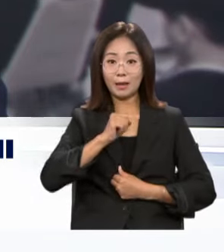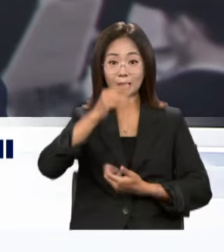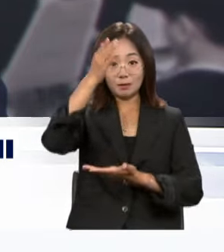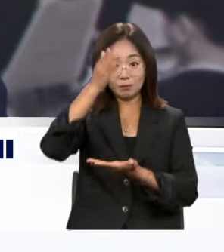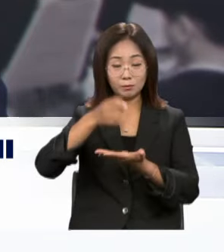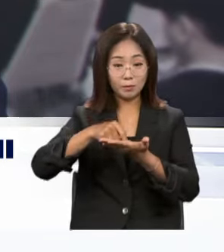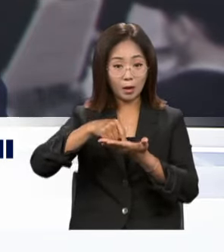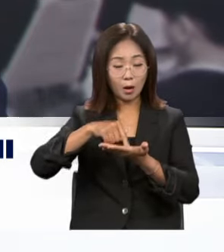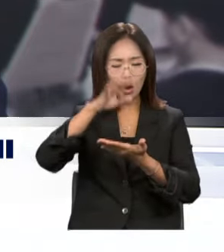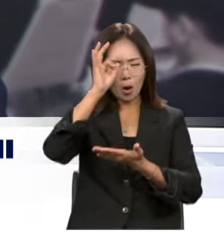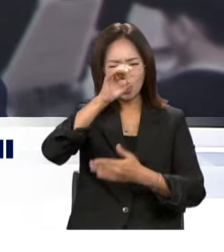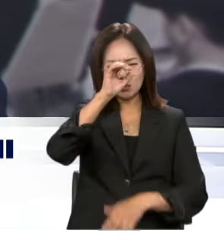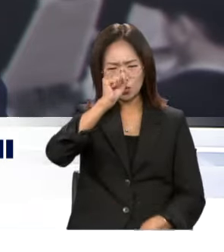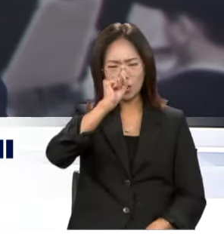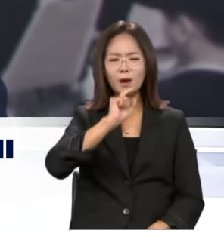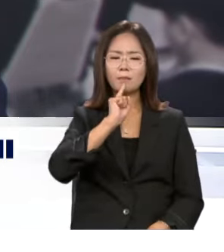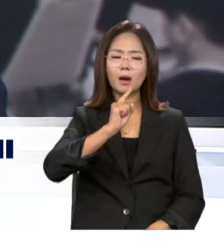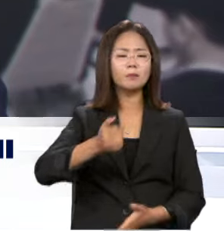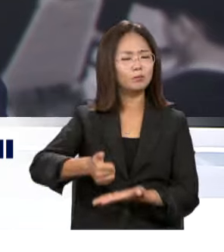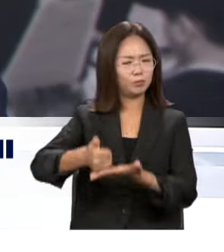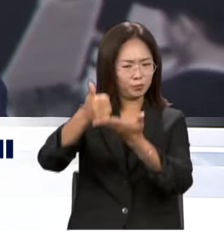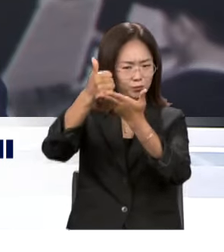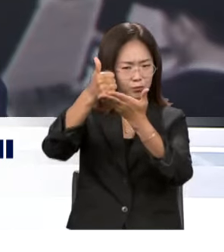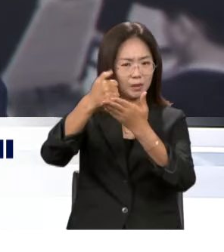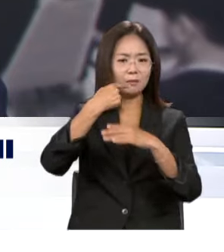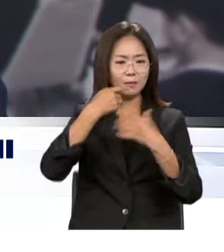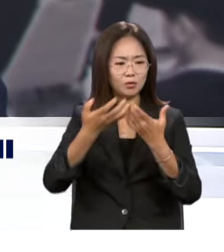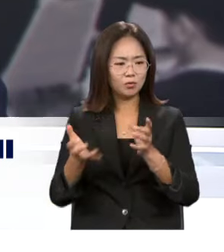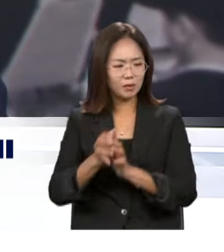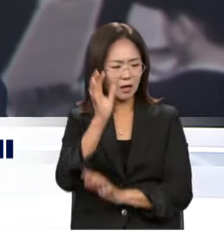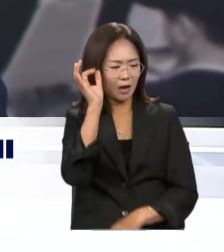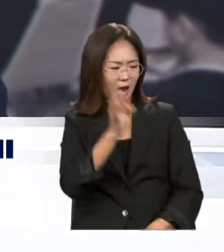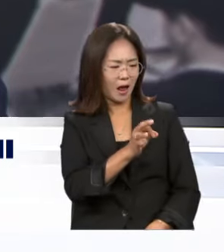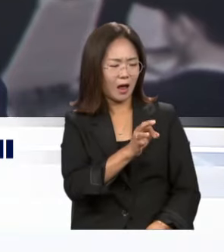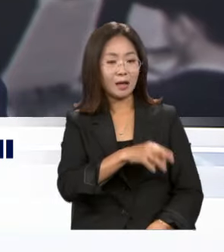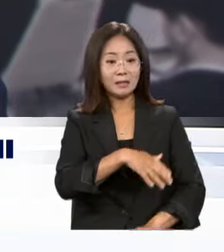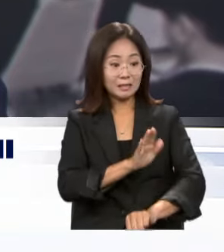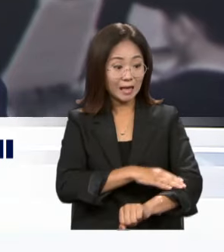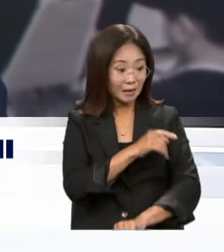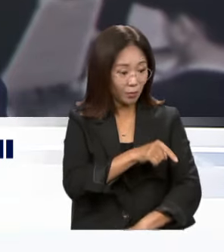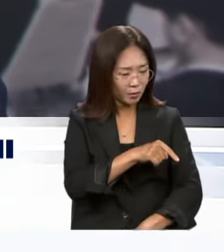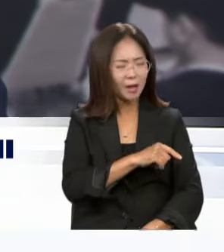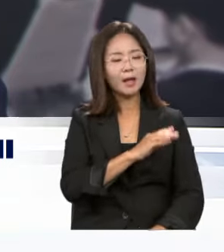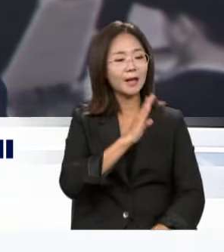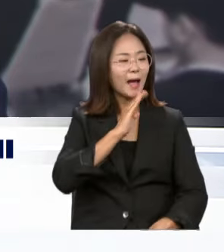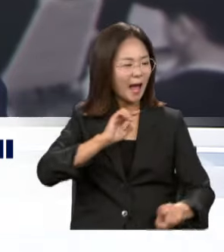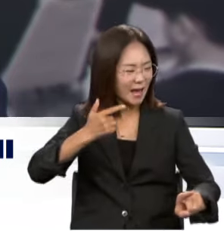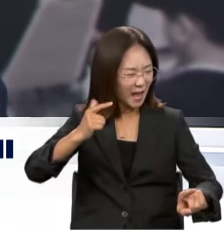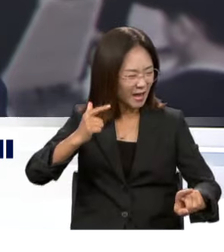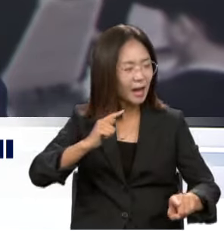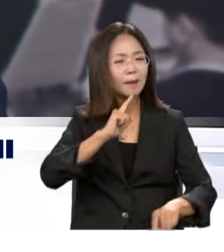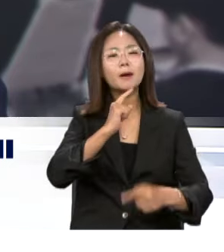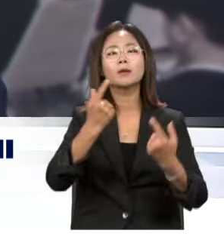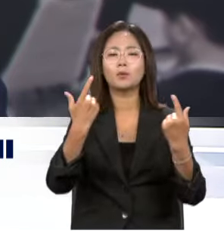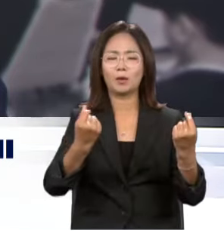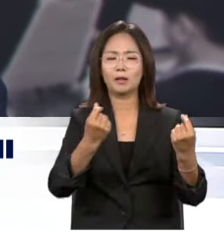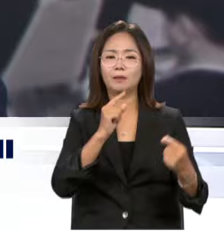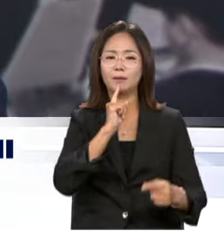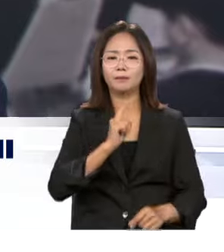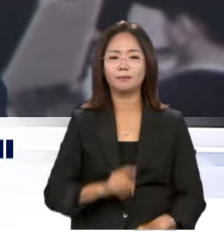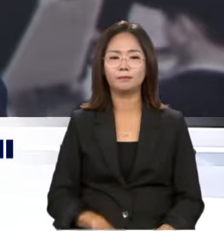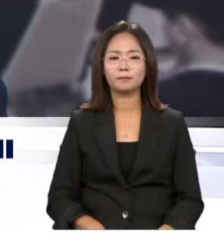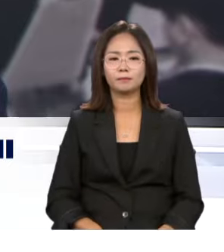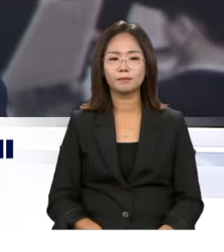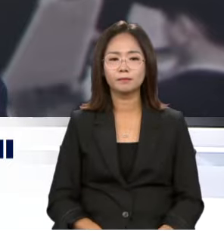입장을 직접들을 수 있었다 높이 평가했지만 민주당은 오답을 정답으로 우기고 있다며 혹평했습니다 정치권